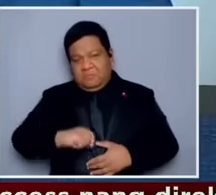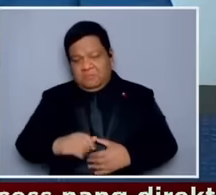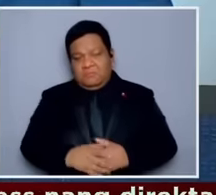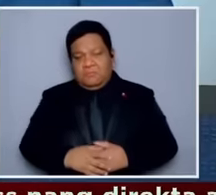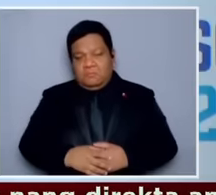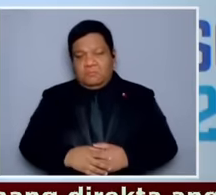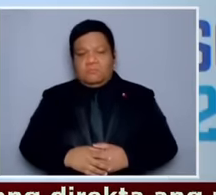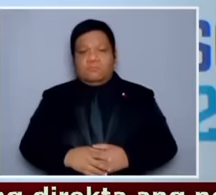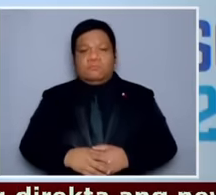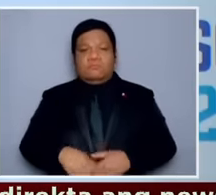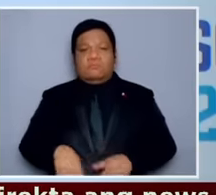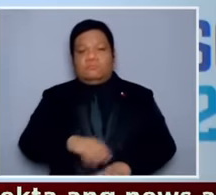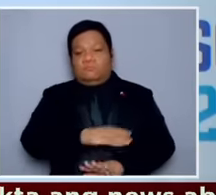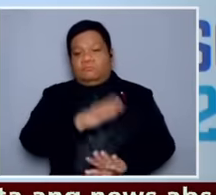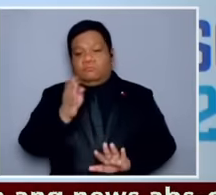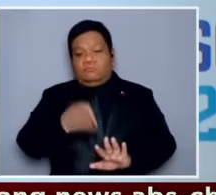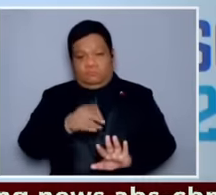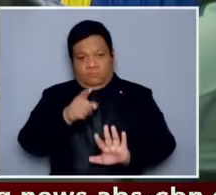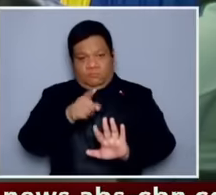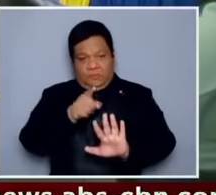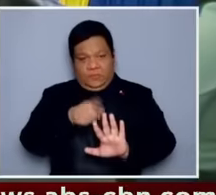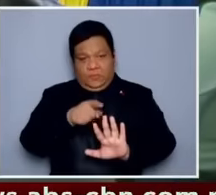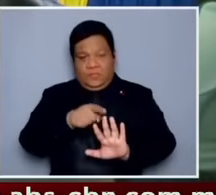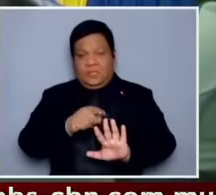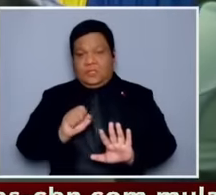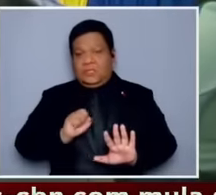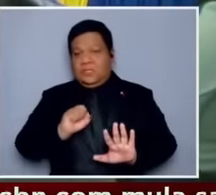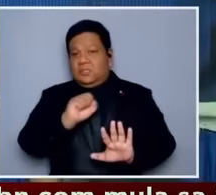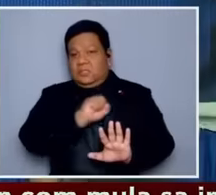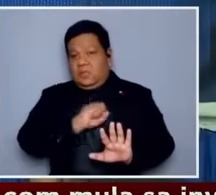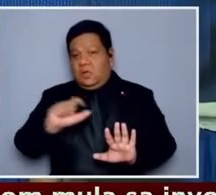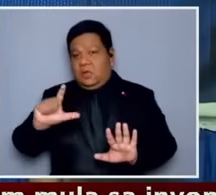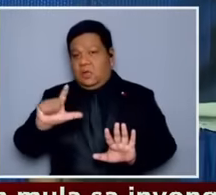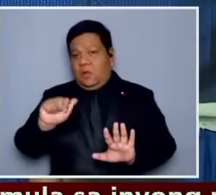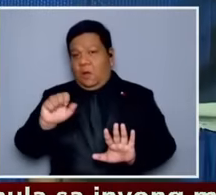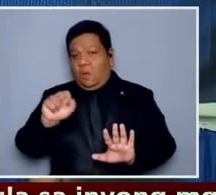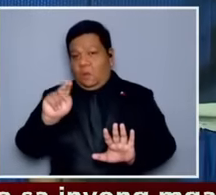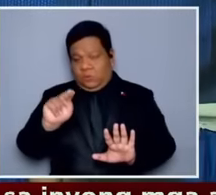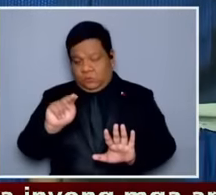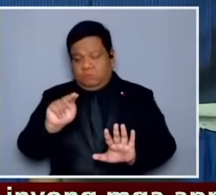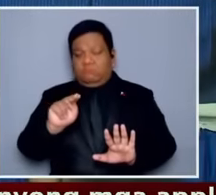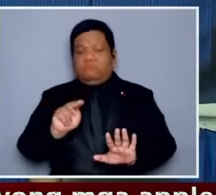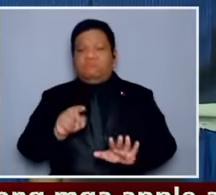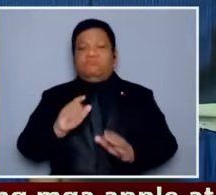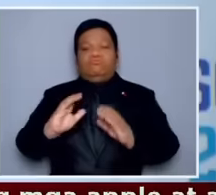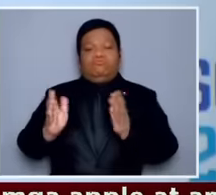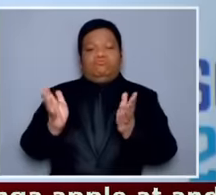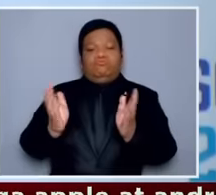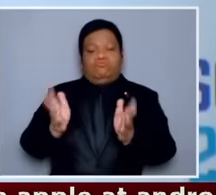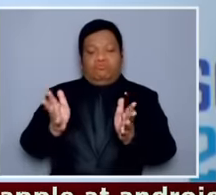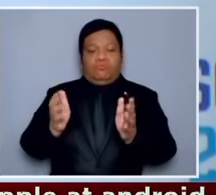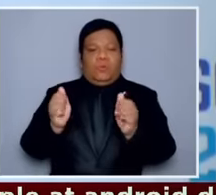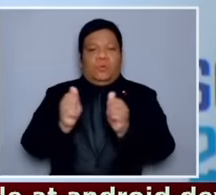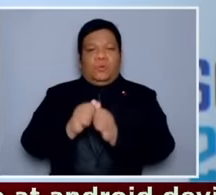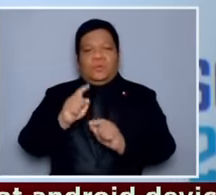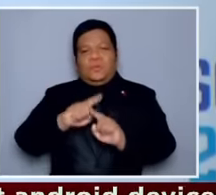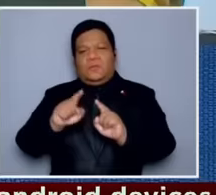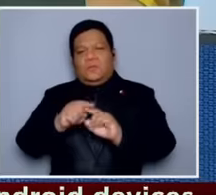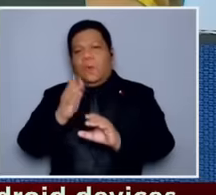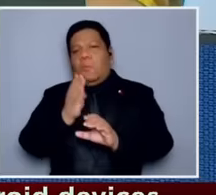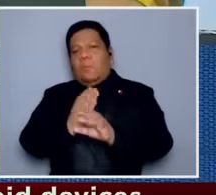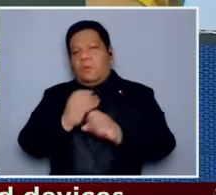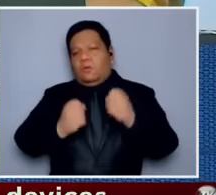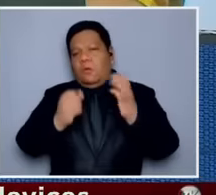San Juan naman ang pinahalagahan ni Senador Panfilo Ping Lacson sa isang online kumustahan kanina. Ipinangako ni Lacson